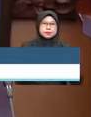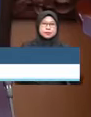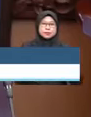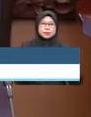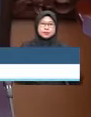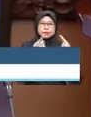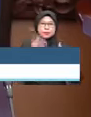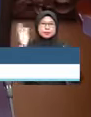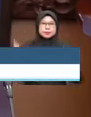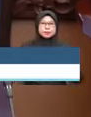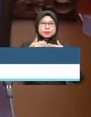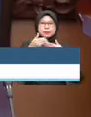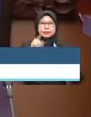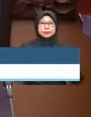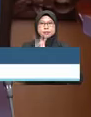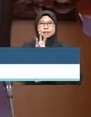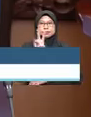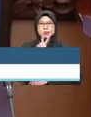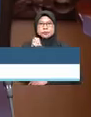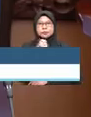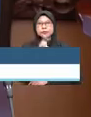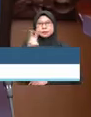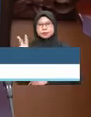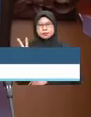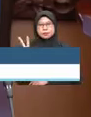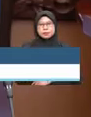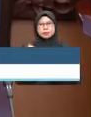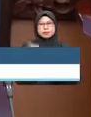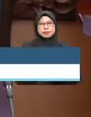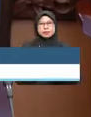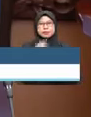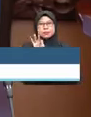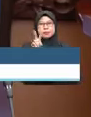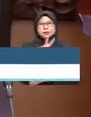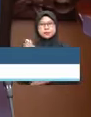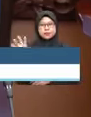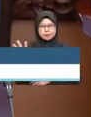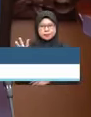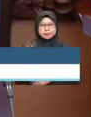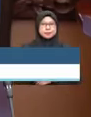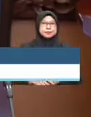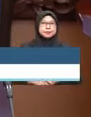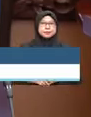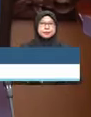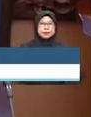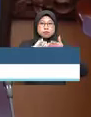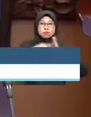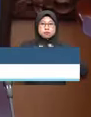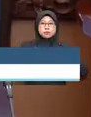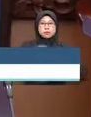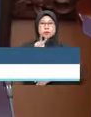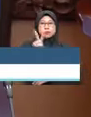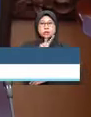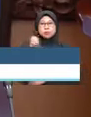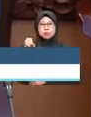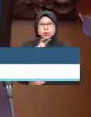sejak diperkenalkan pada Julai 2022 sehingga September 2024. Bermula